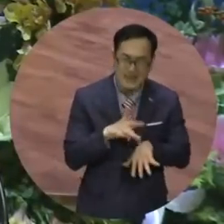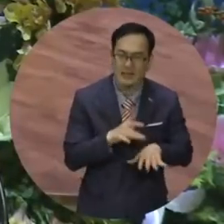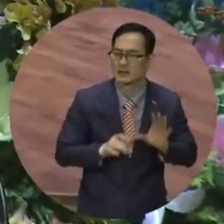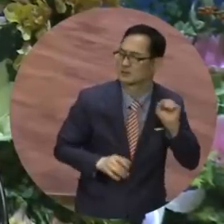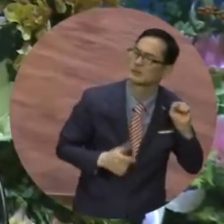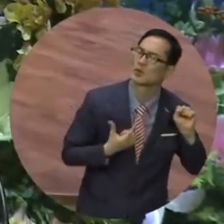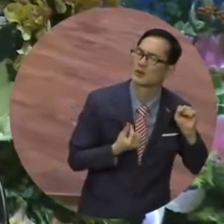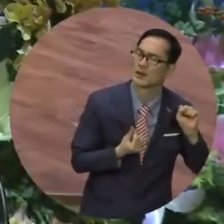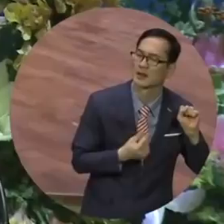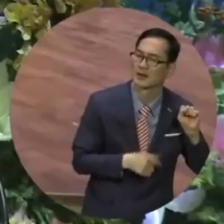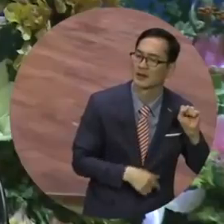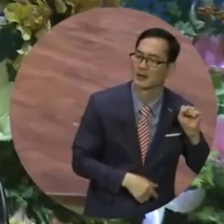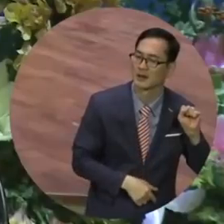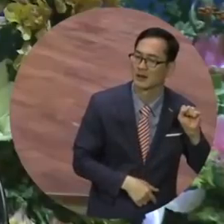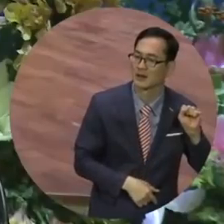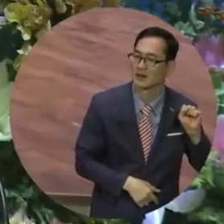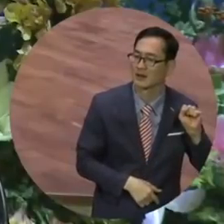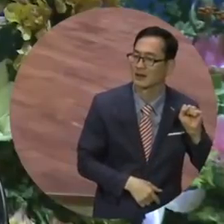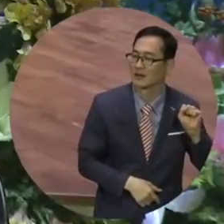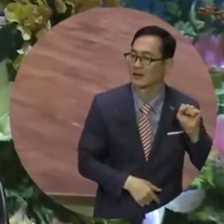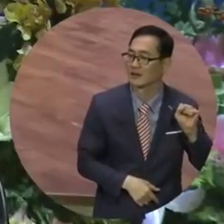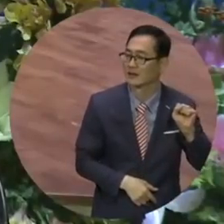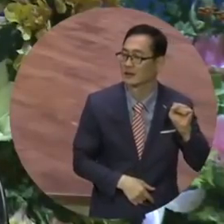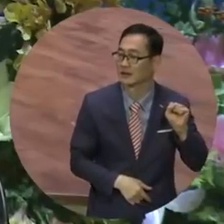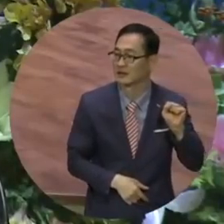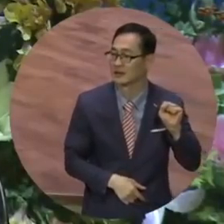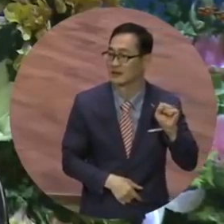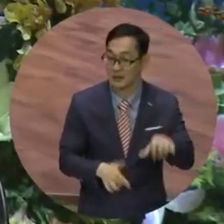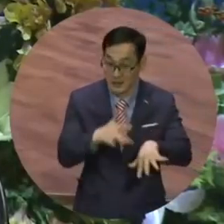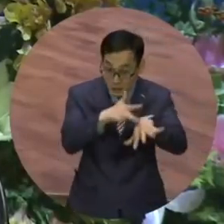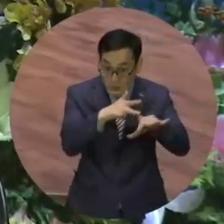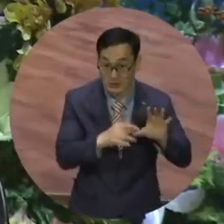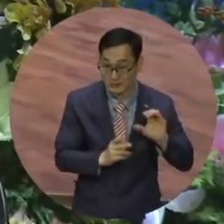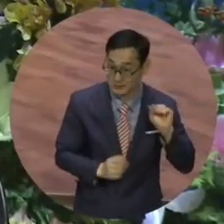귀신 앞에 사로잡히게 되면 뭐 돼요?